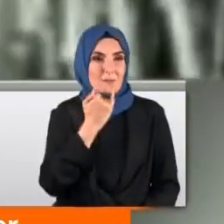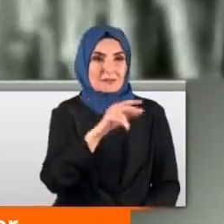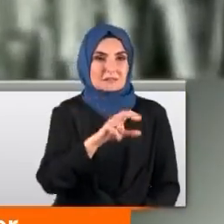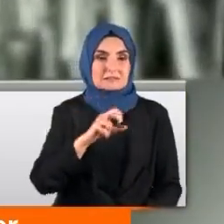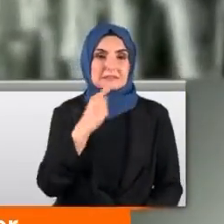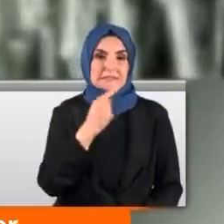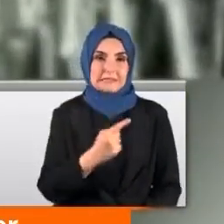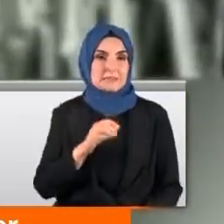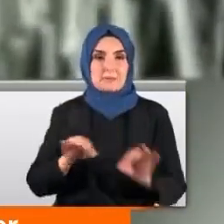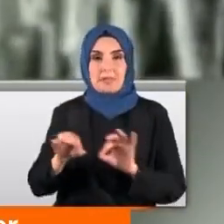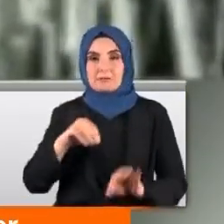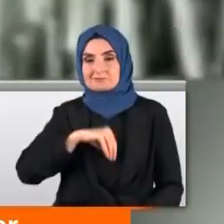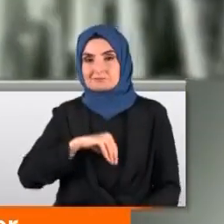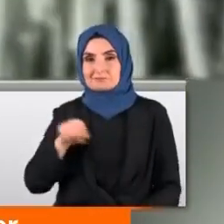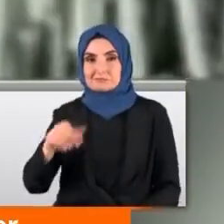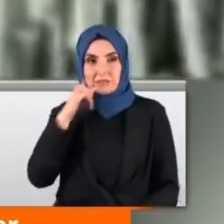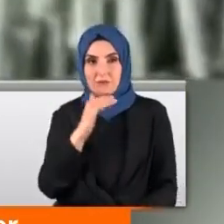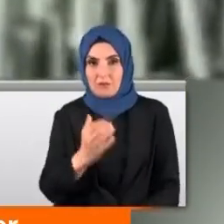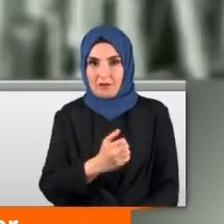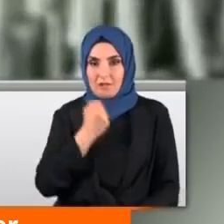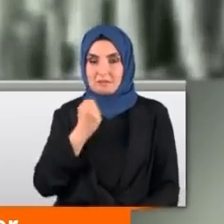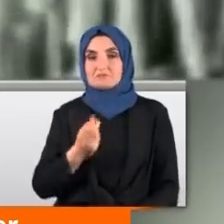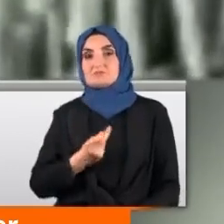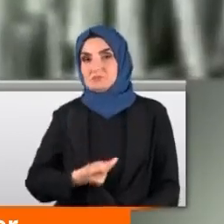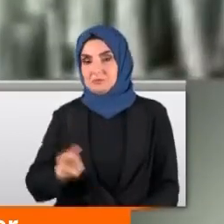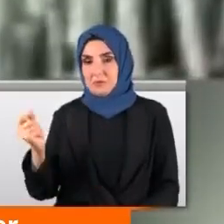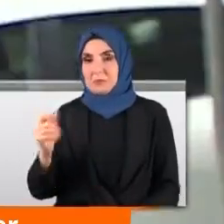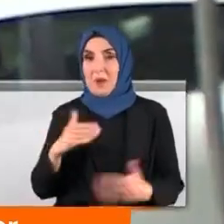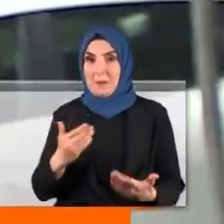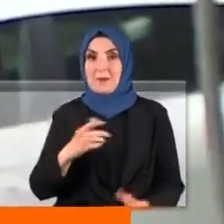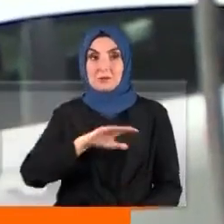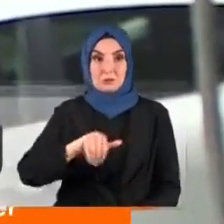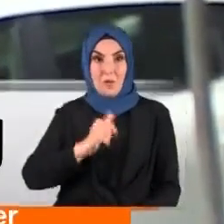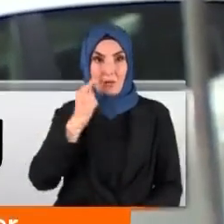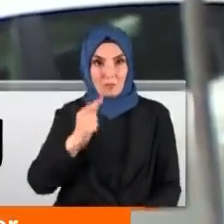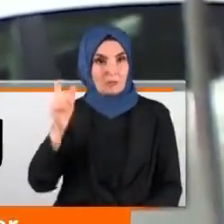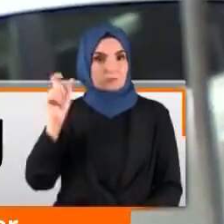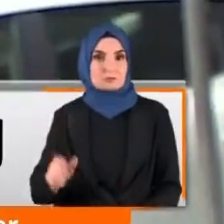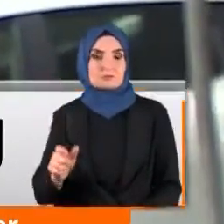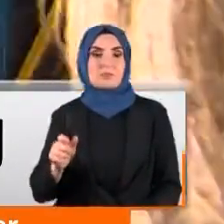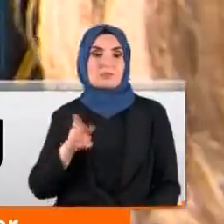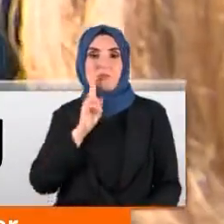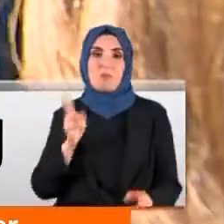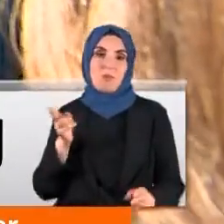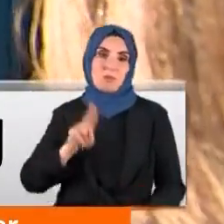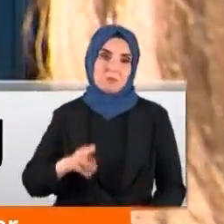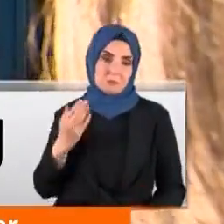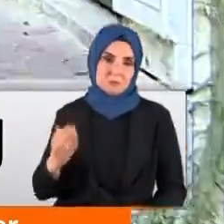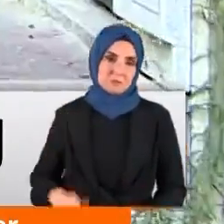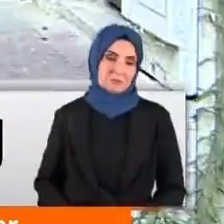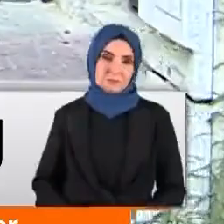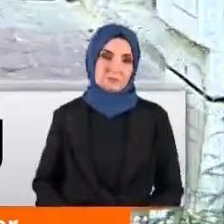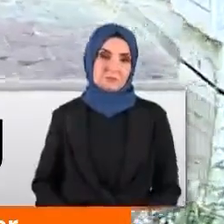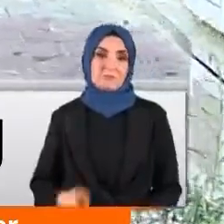telefonu alıp kaçmaktı. Öyle de yaptı ama çaldığı o telefon son oldu. Kaçarken kafasını arabaya çarpmış. Telefonun hızlı